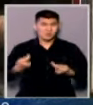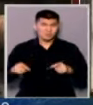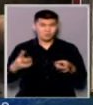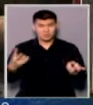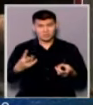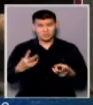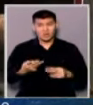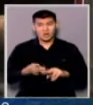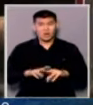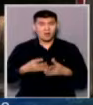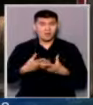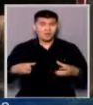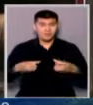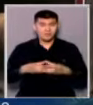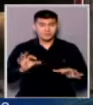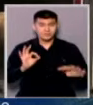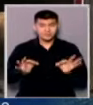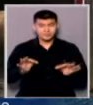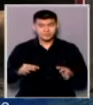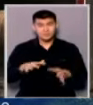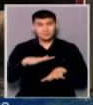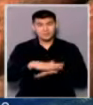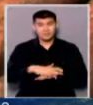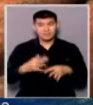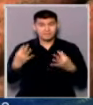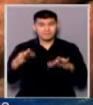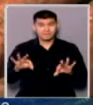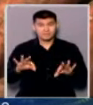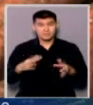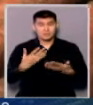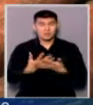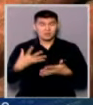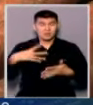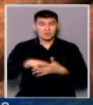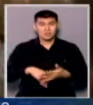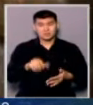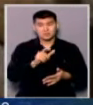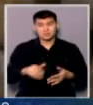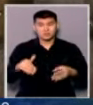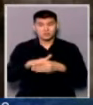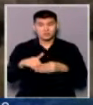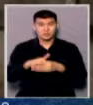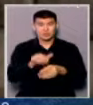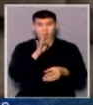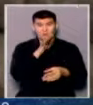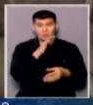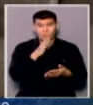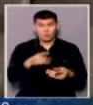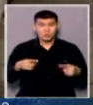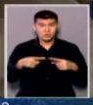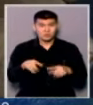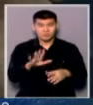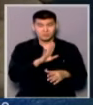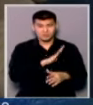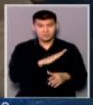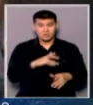Ал әңгіменің түп төркіні тұрақтандыру қорының бостығында. Алайда онда жиналған өнім межеленген уақытқа дәл жеткен.